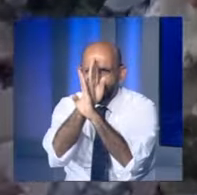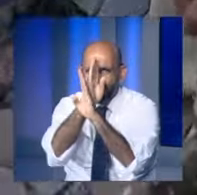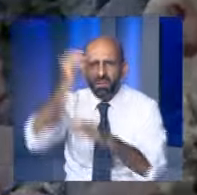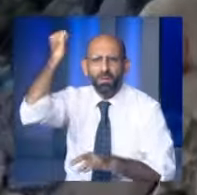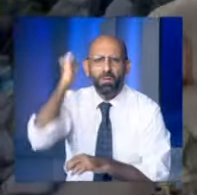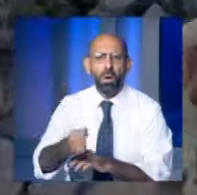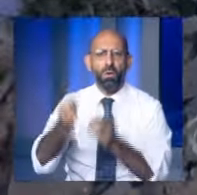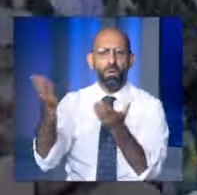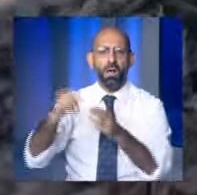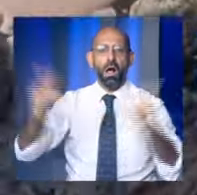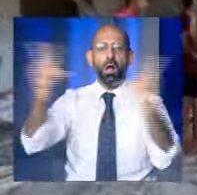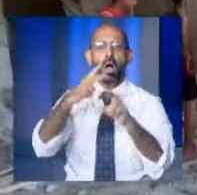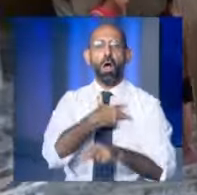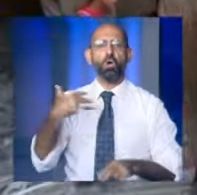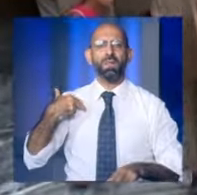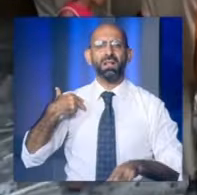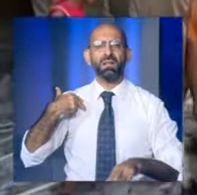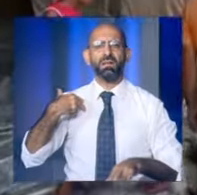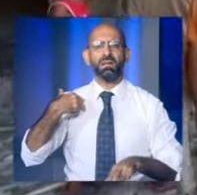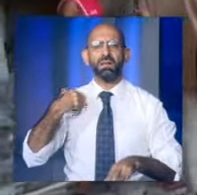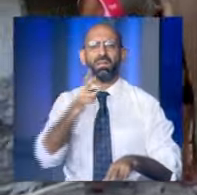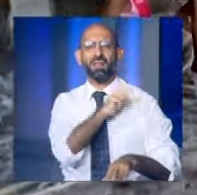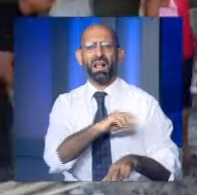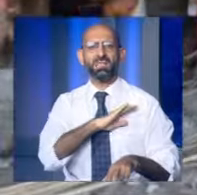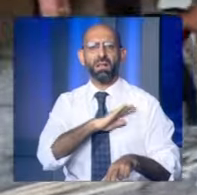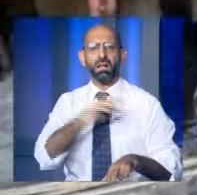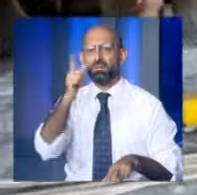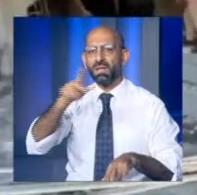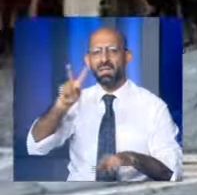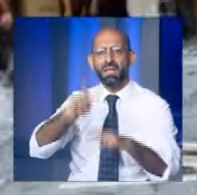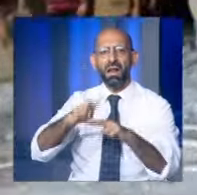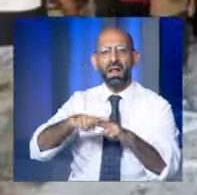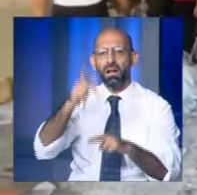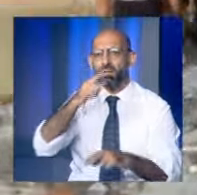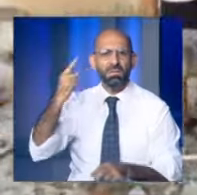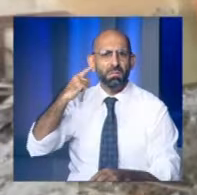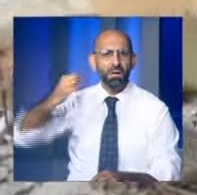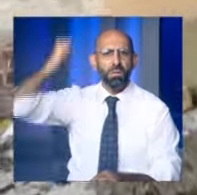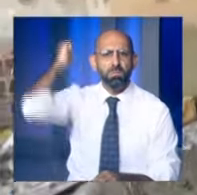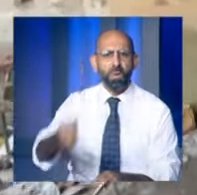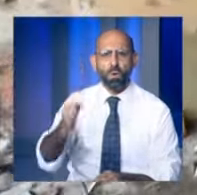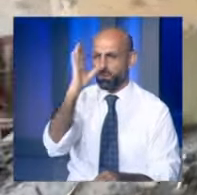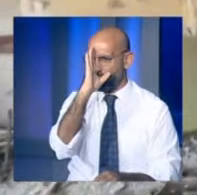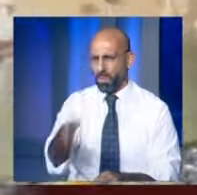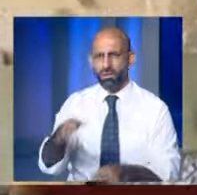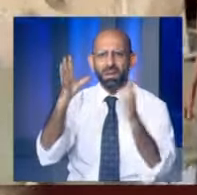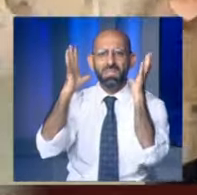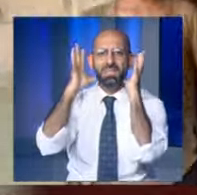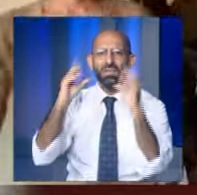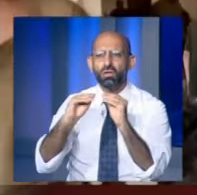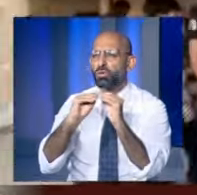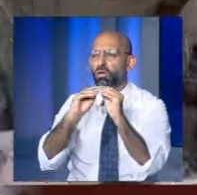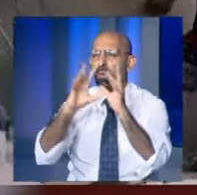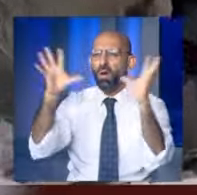آلاف النازحين. بينما أفاد المكتب الإعلامي الحكومي في غزة أن جيش الاحتلال قصف النازحين